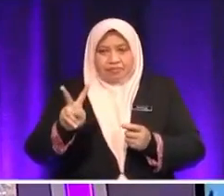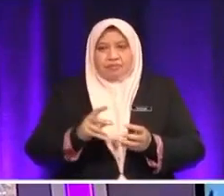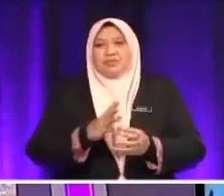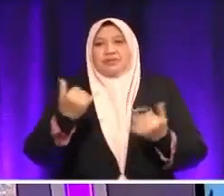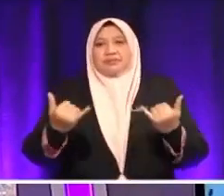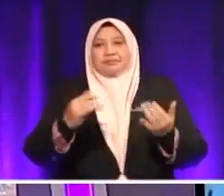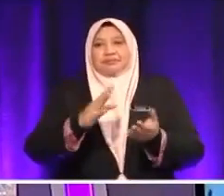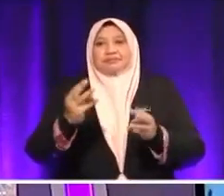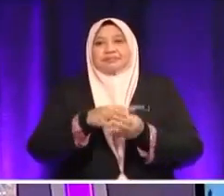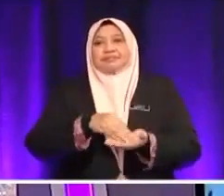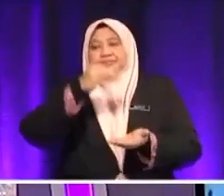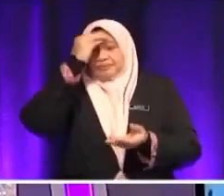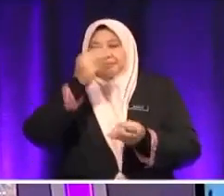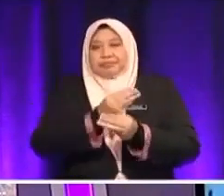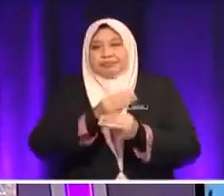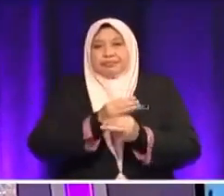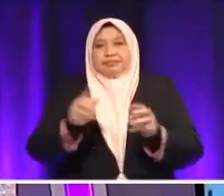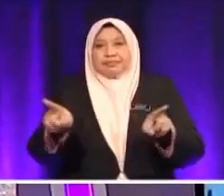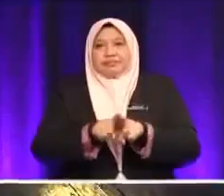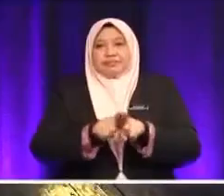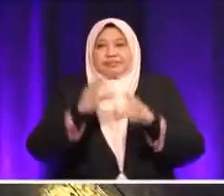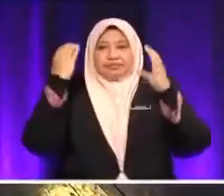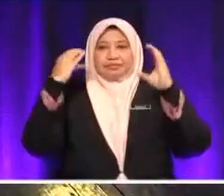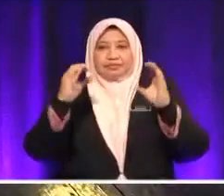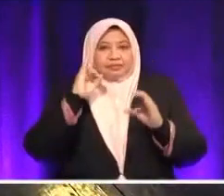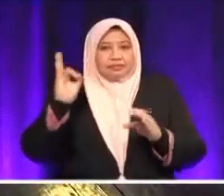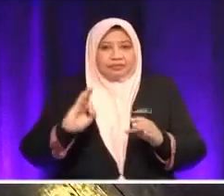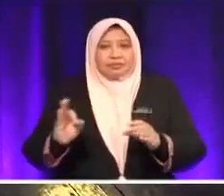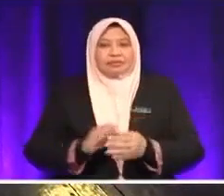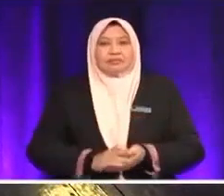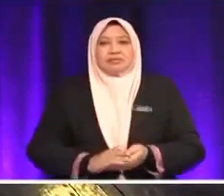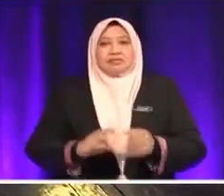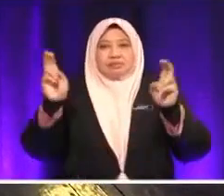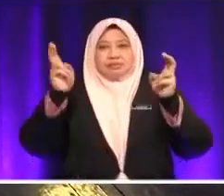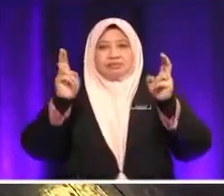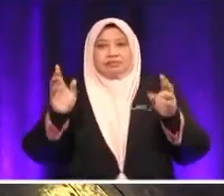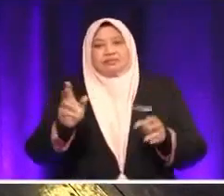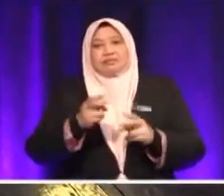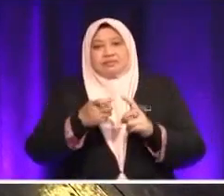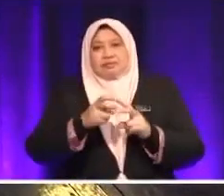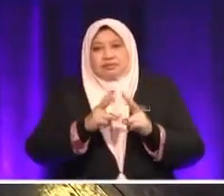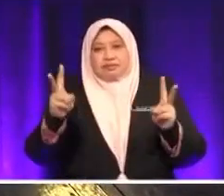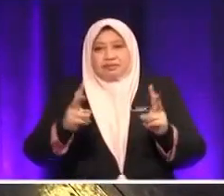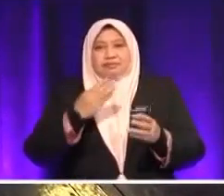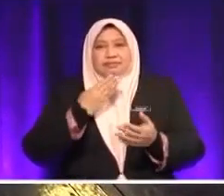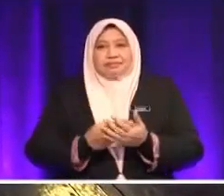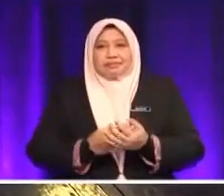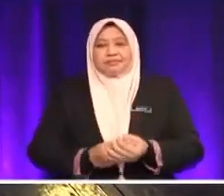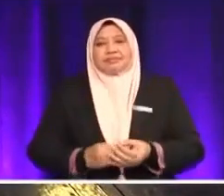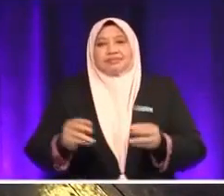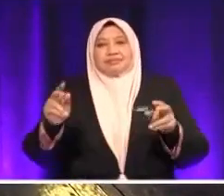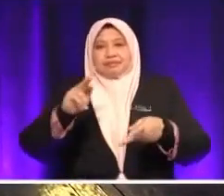matematika bersama saya Ila cegu Faiza topik kita sangat menarik hari ini yaitu mengenai plot kota dalam